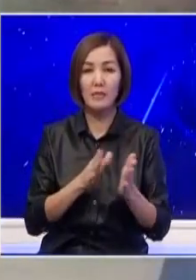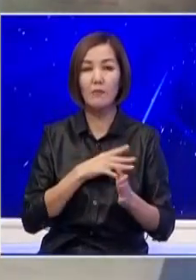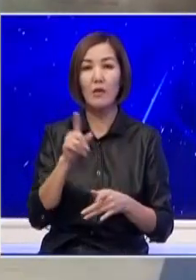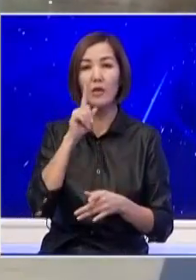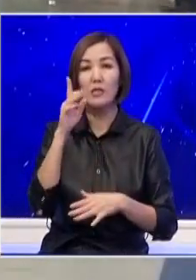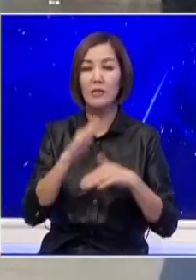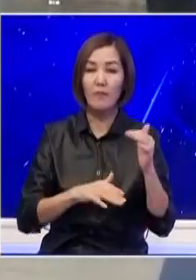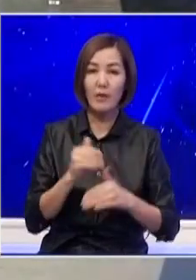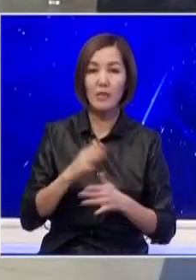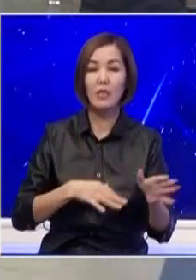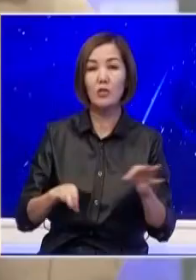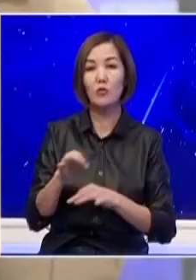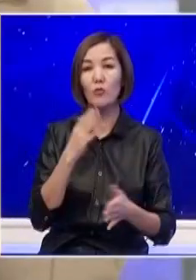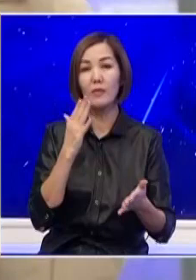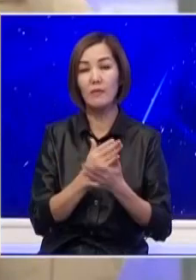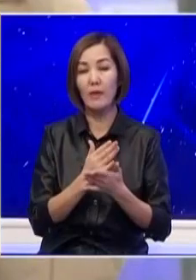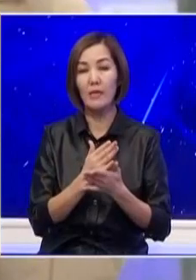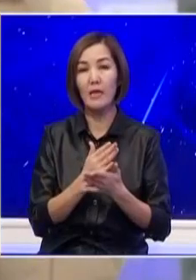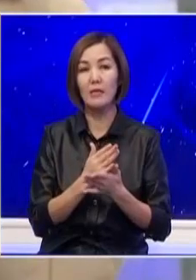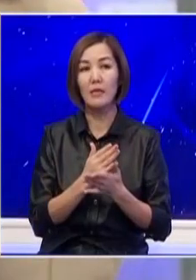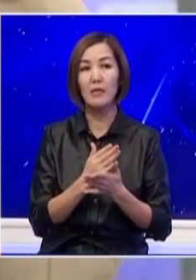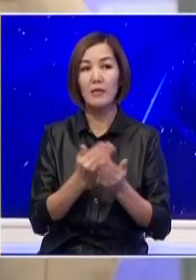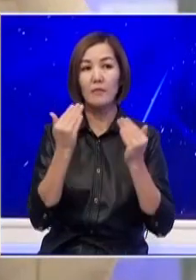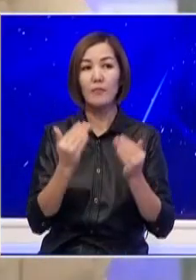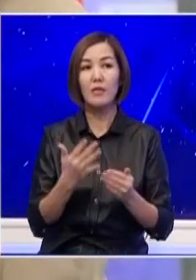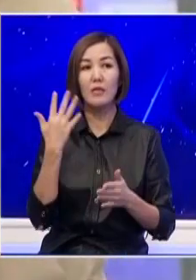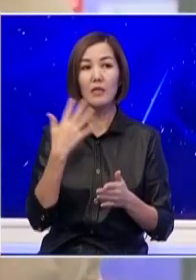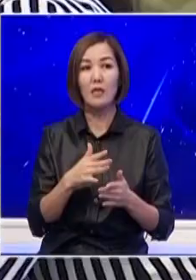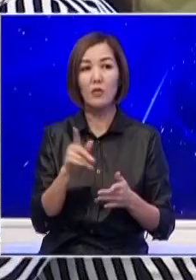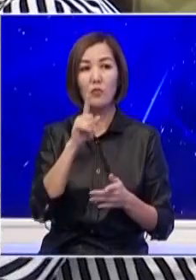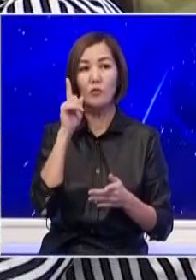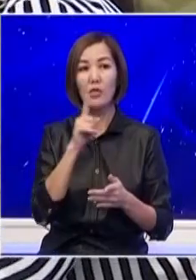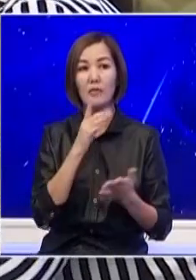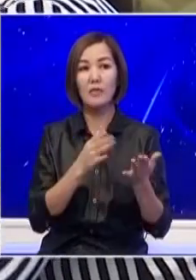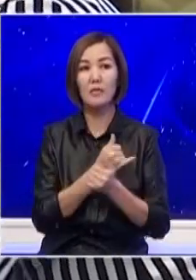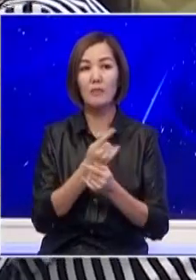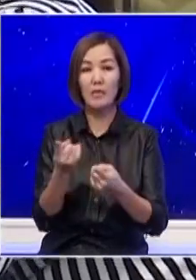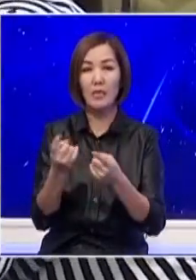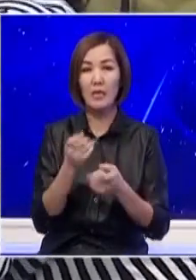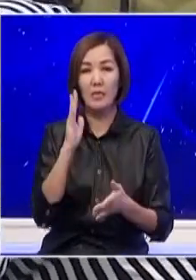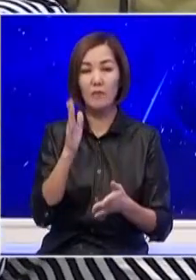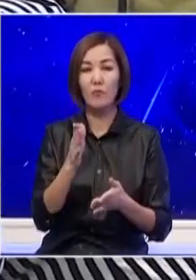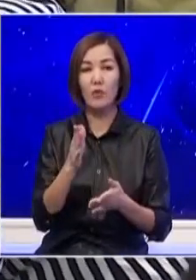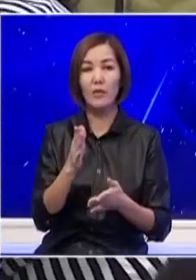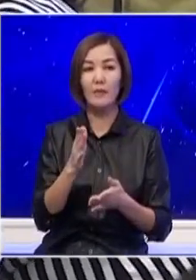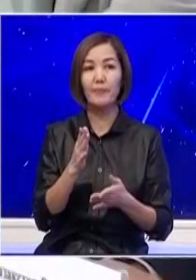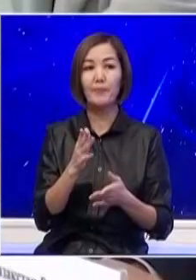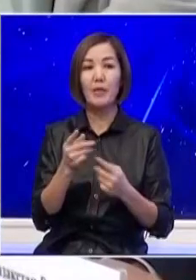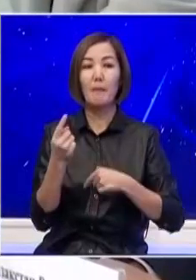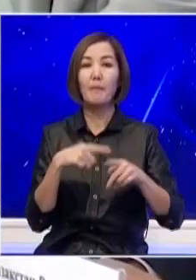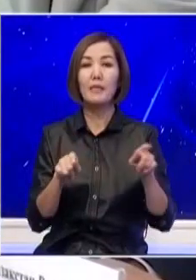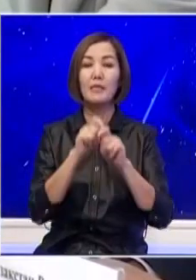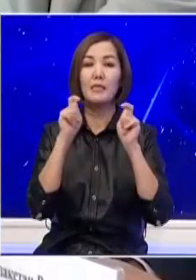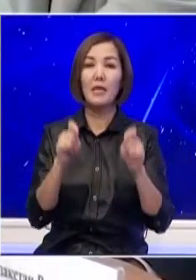жастар практикасы жобалары қарқынды. Аясында биыл 50-ден астам жас қызметке тартылады. Мұнымен қоса олардың бизнес